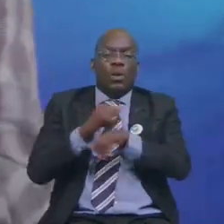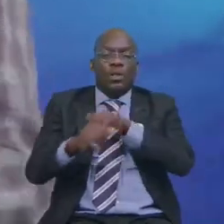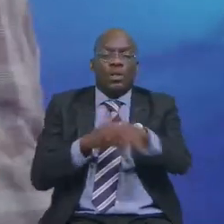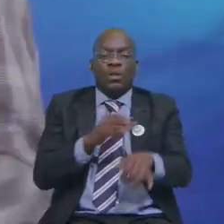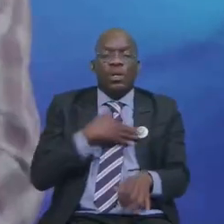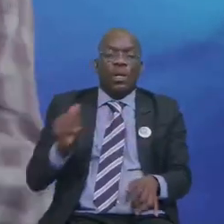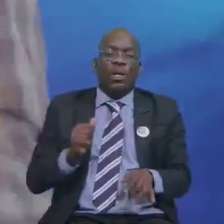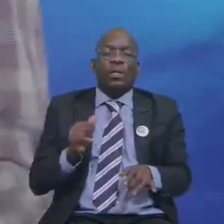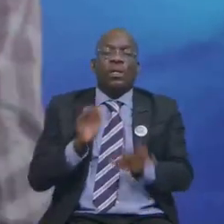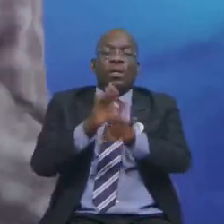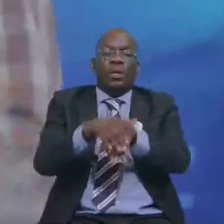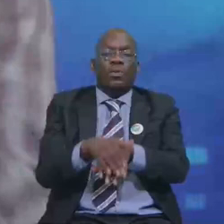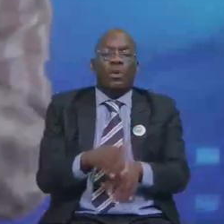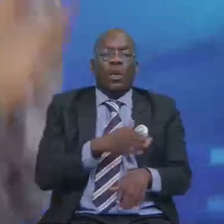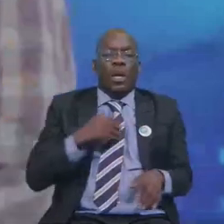médisance